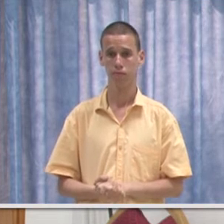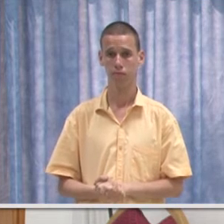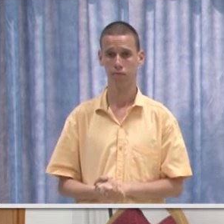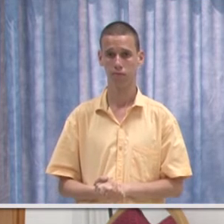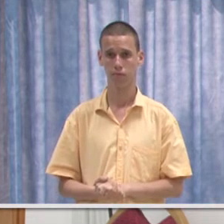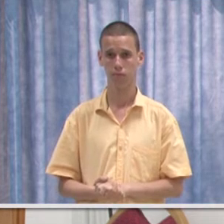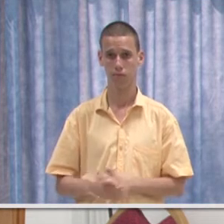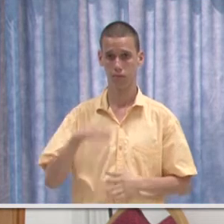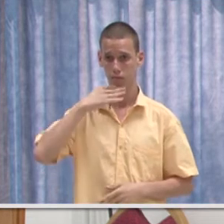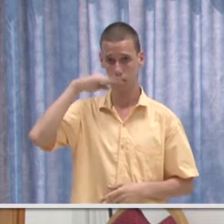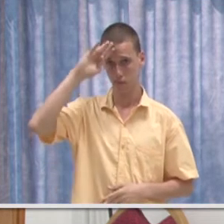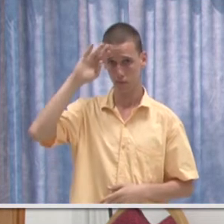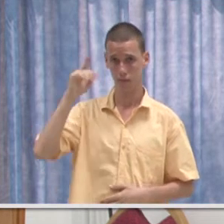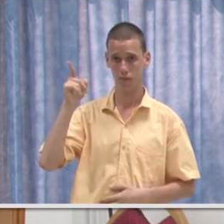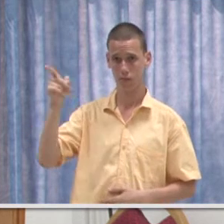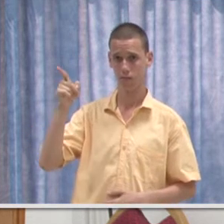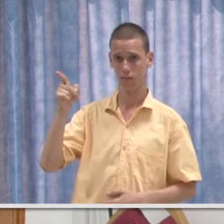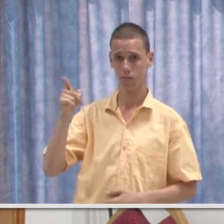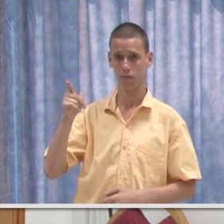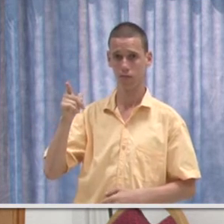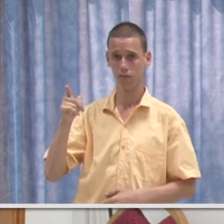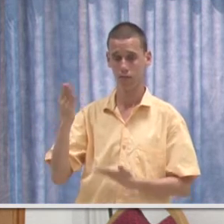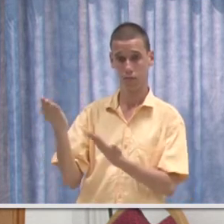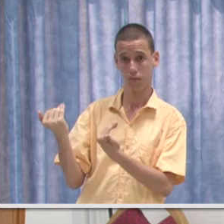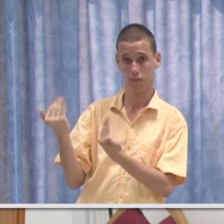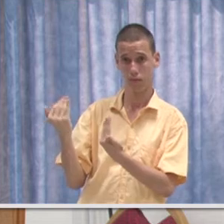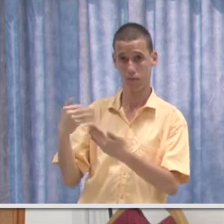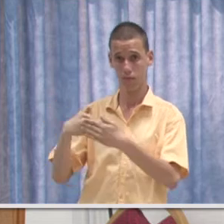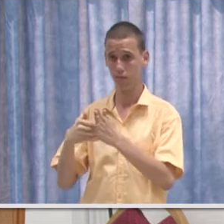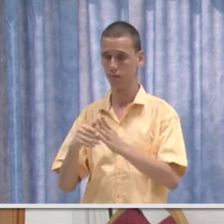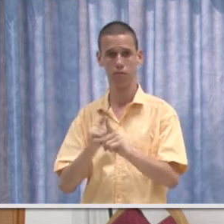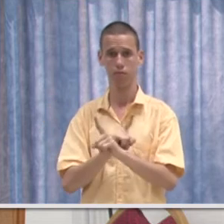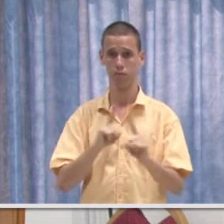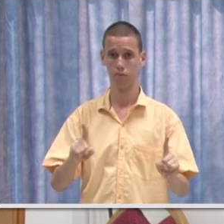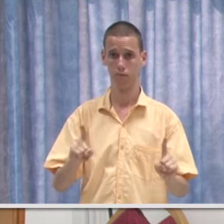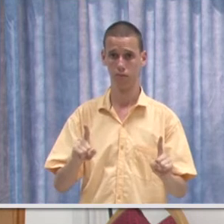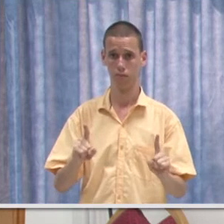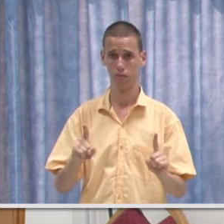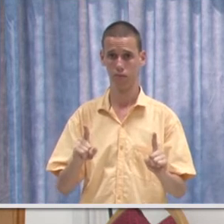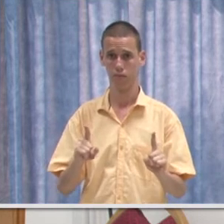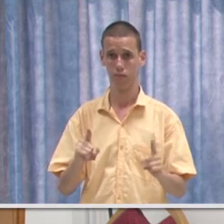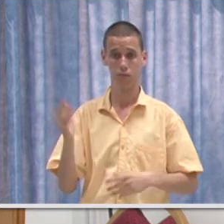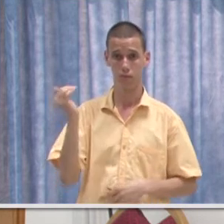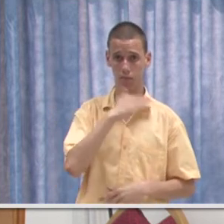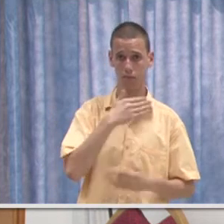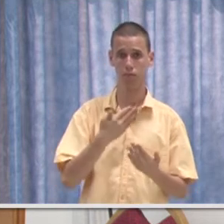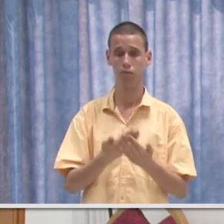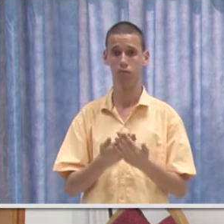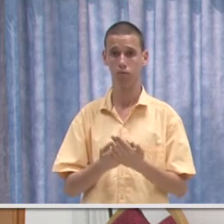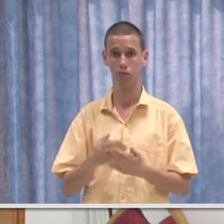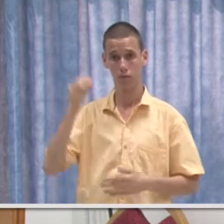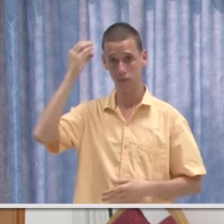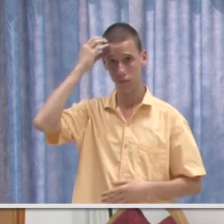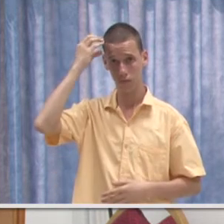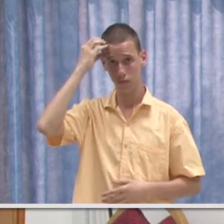Lanka, India, ben les autres endroits ouverts. Je crois que nous gagnons sens avec le gouvernement Sri Lanka pour nous capables